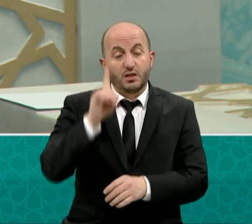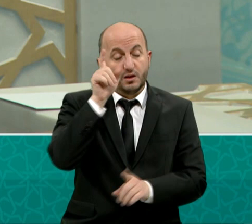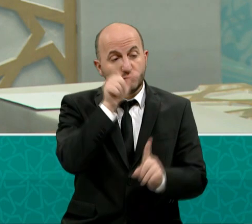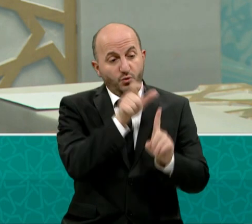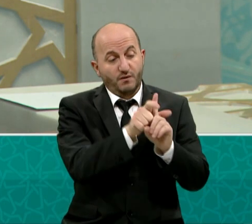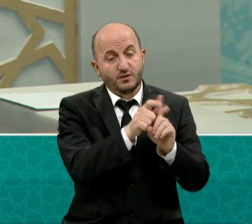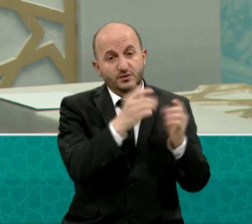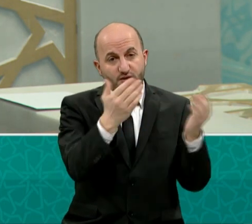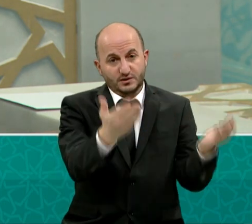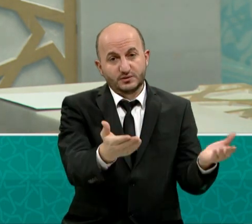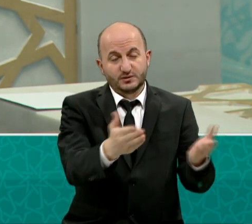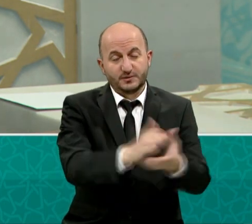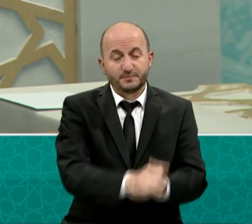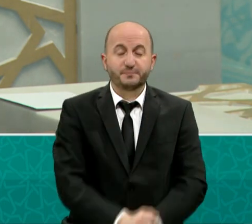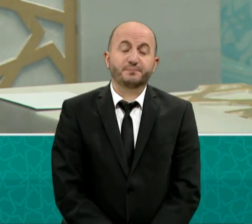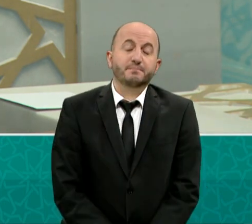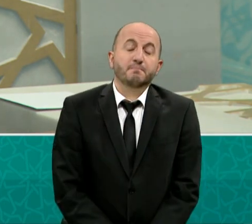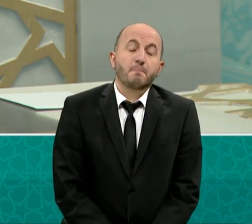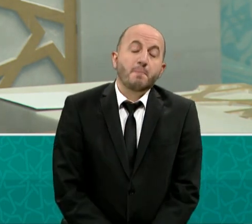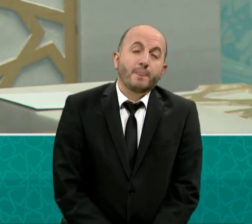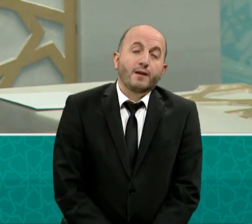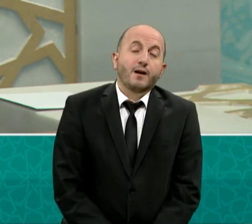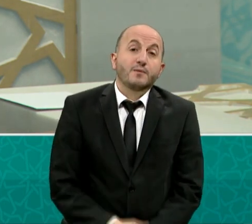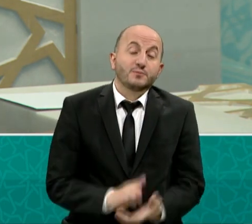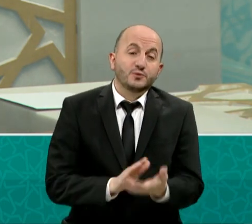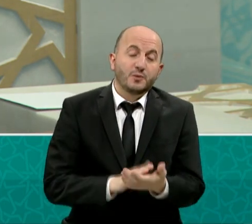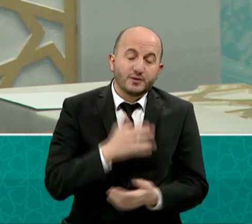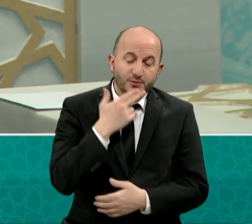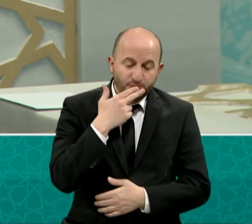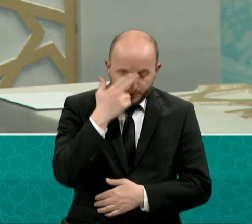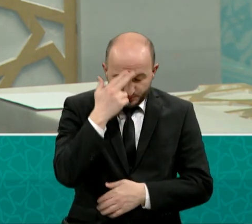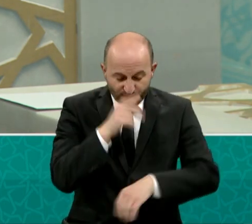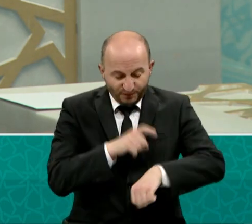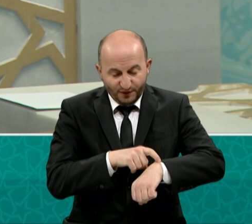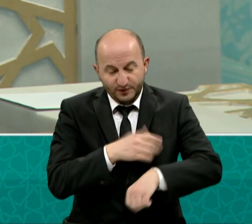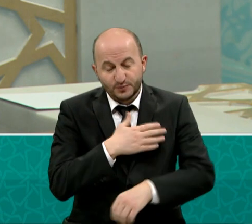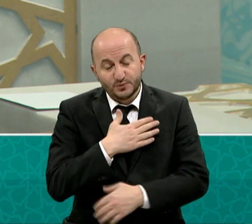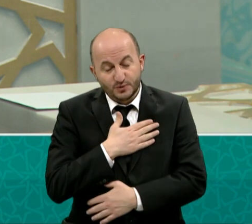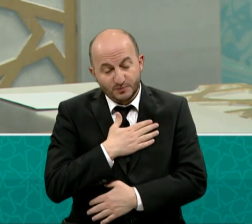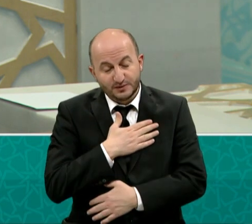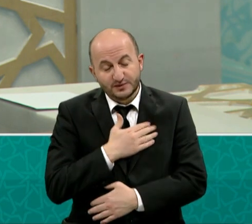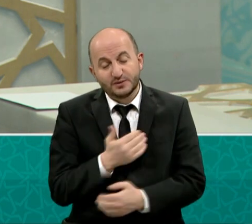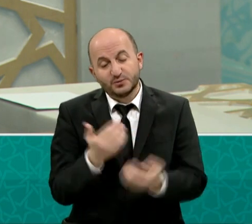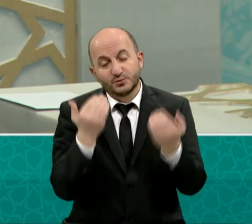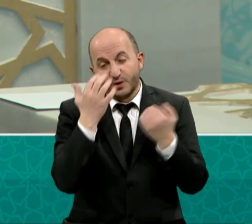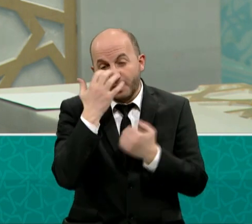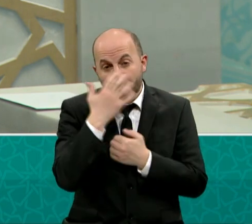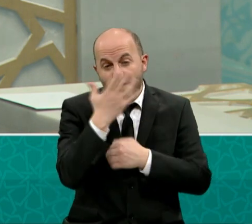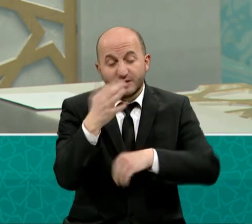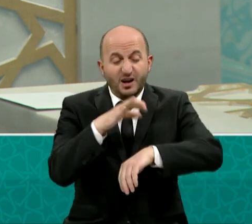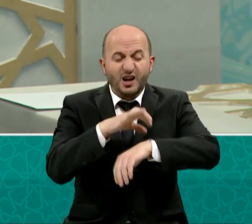muhafaza eylesin. Rabbim mübarek Cuma saati hürmetine dua bekleyen bütün